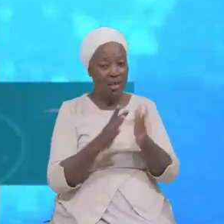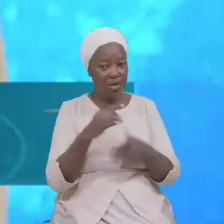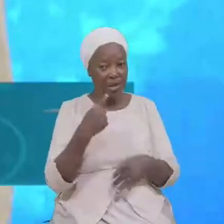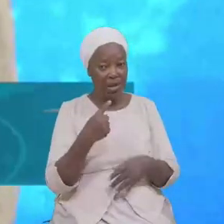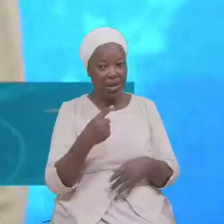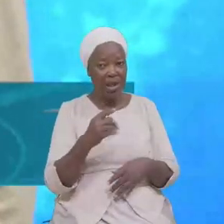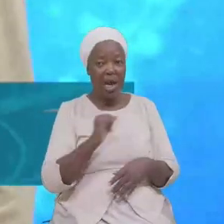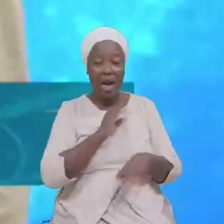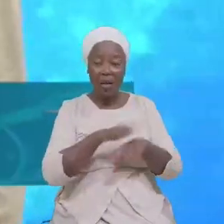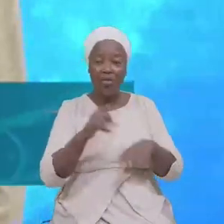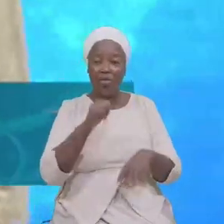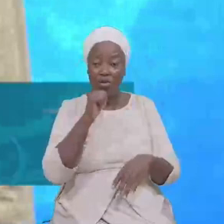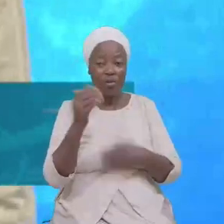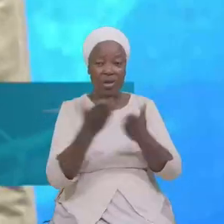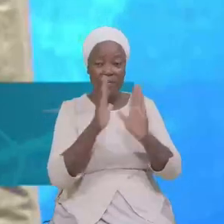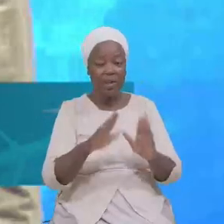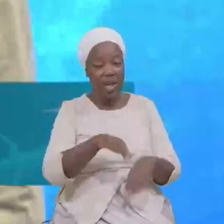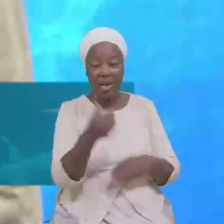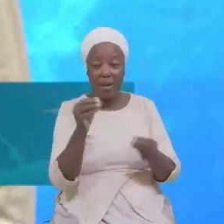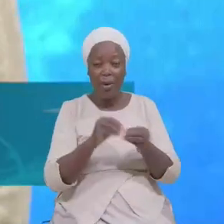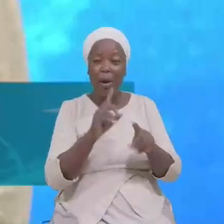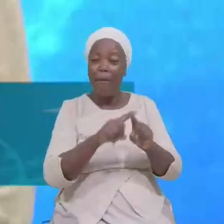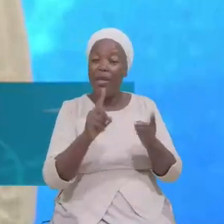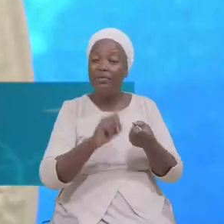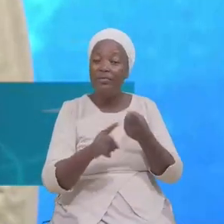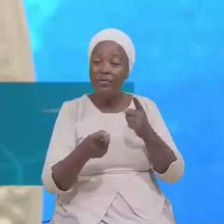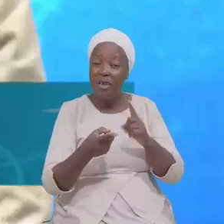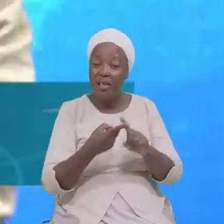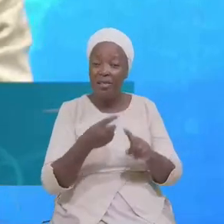Jésus a dit, je ne vous appelle plus serviteur, mais ami.